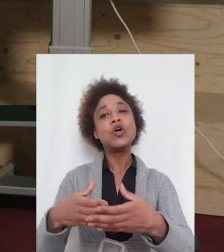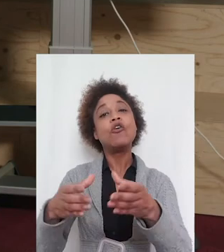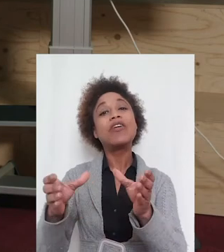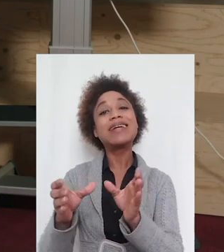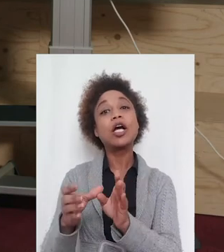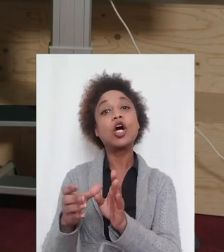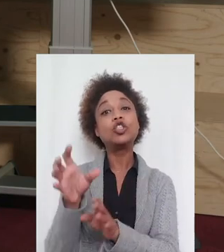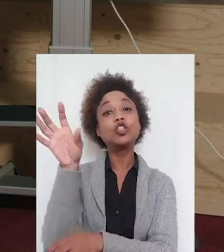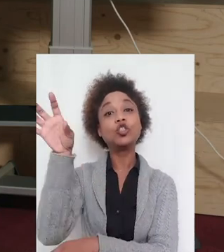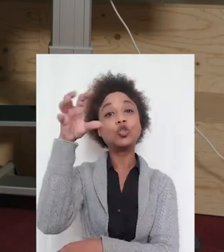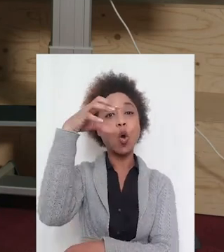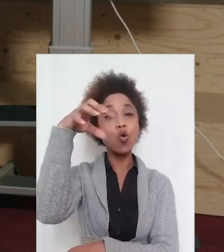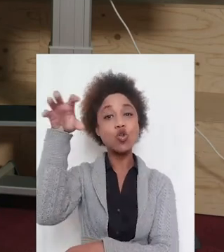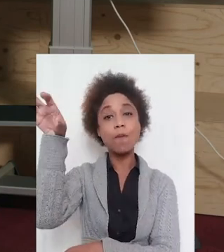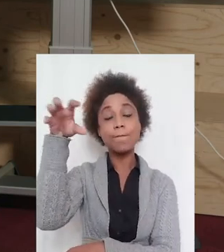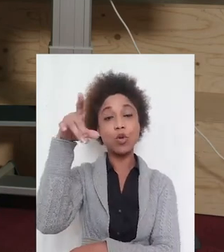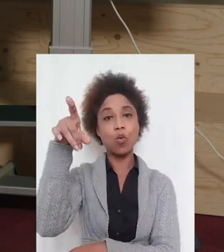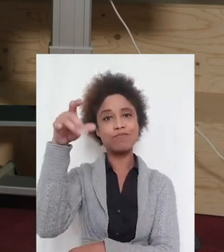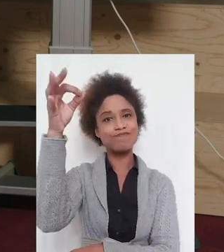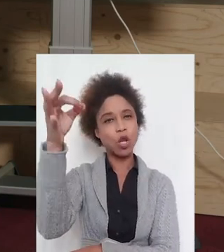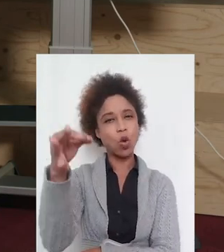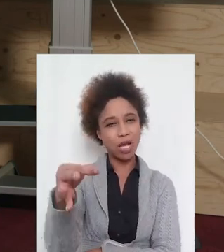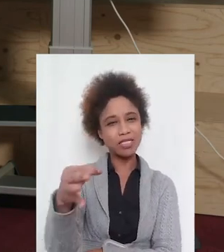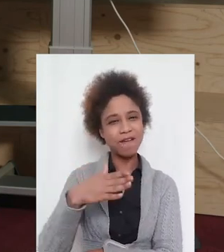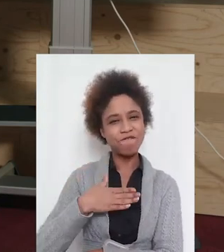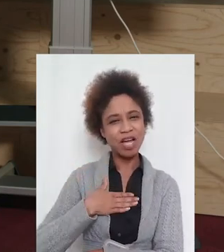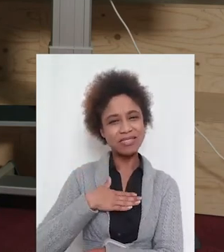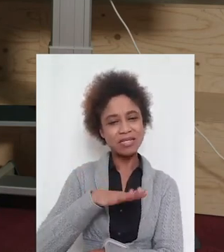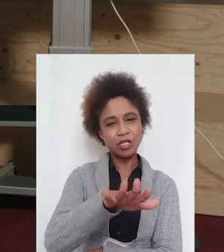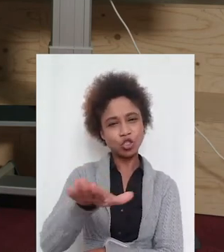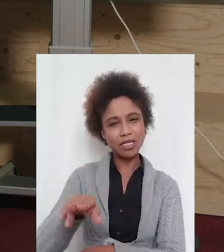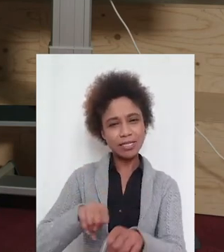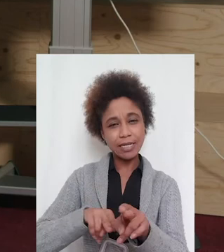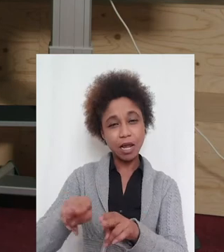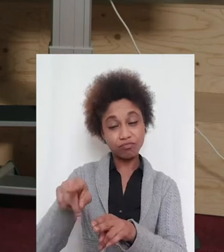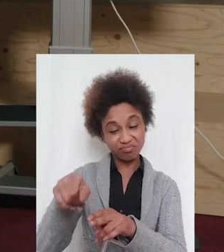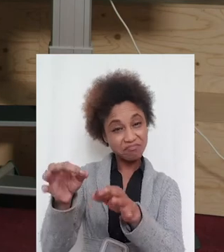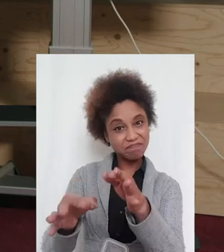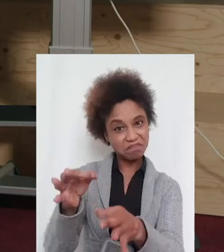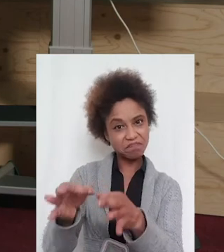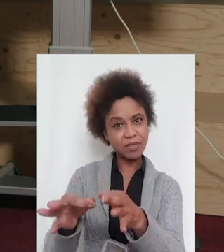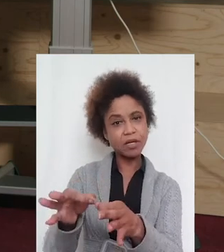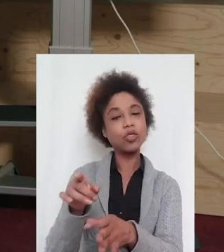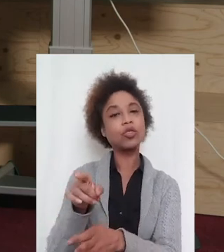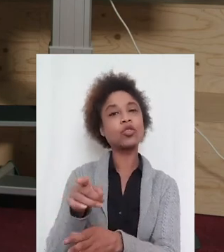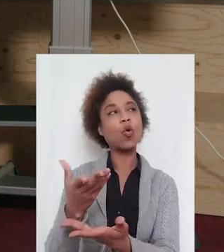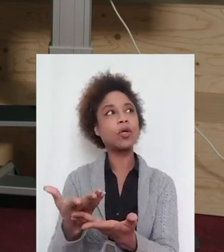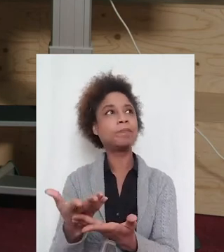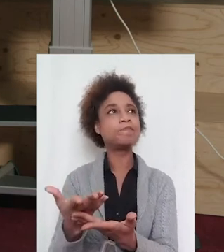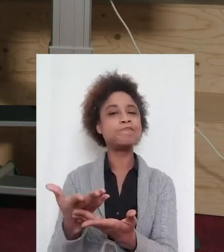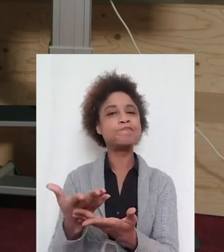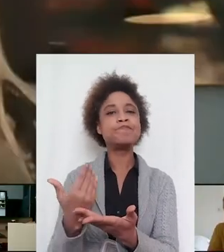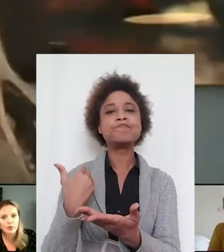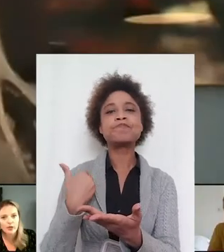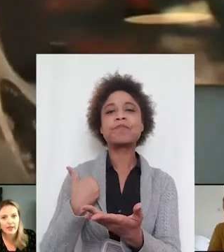Zonnebloem heeft locaties van het Nationale Theater getest door theaterbezoek